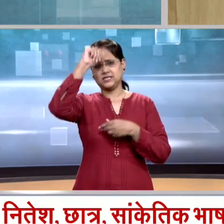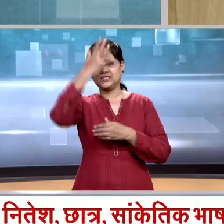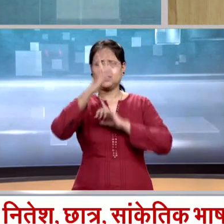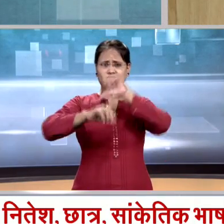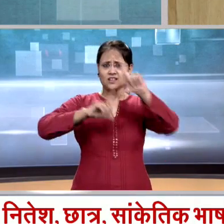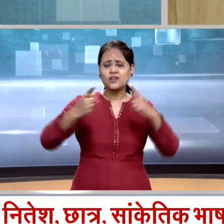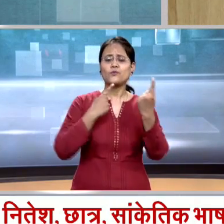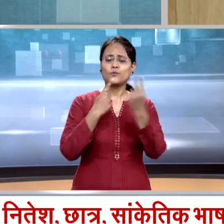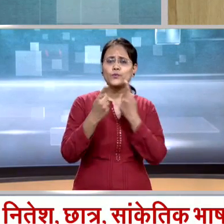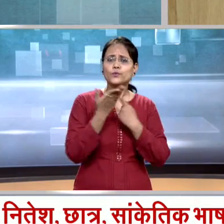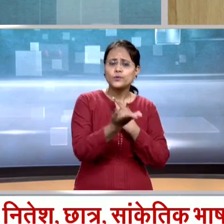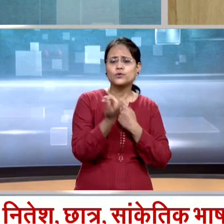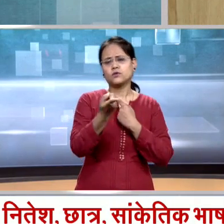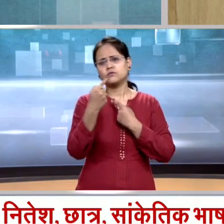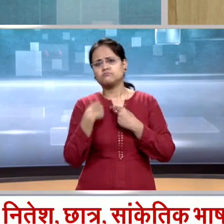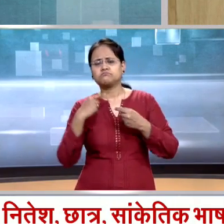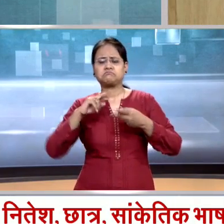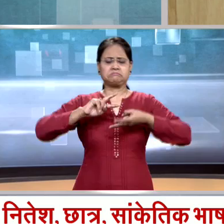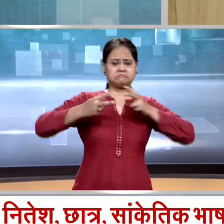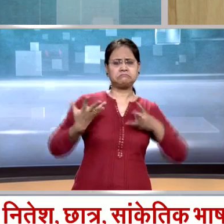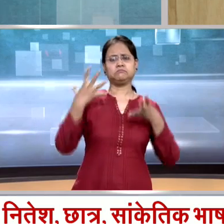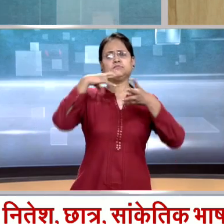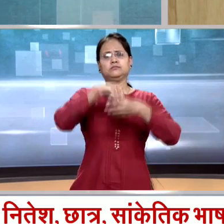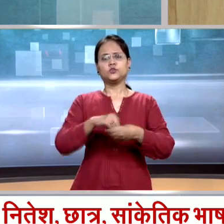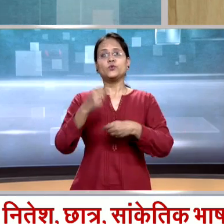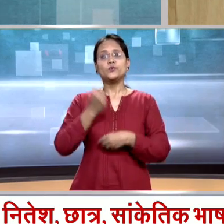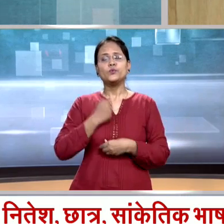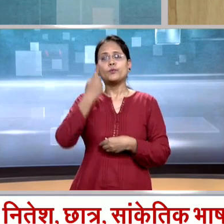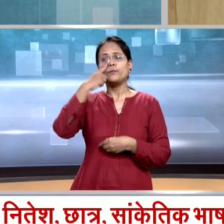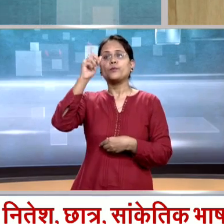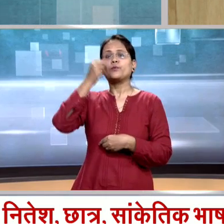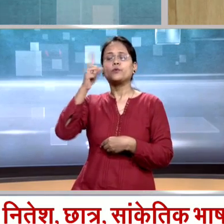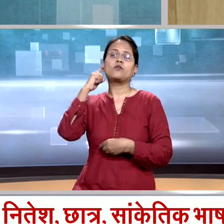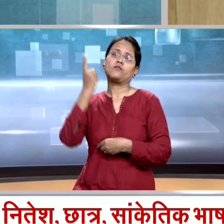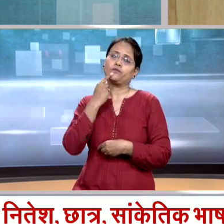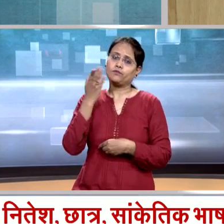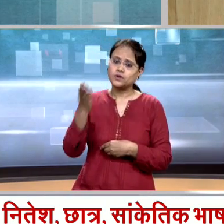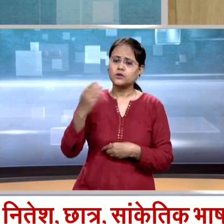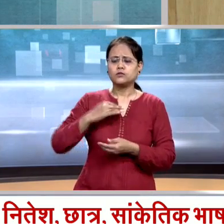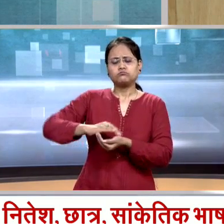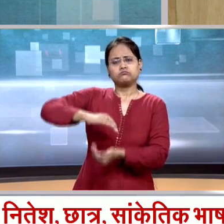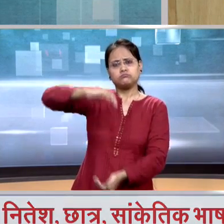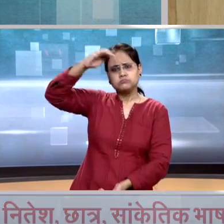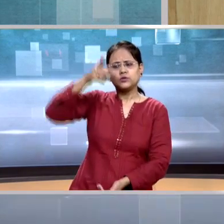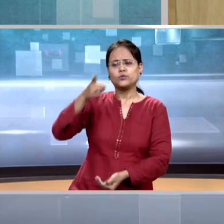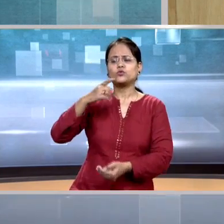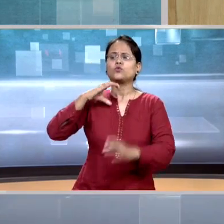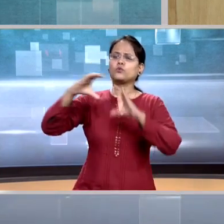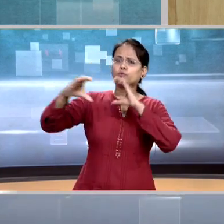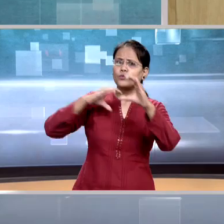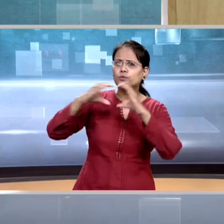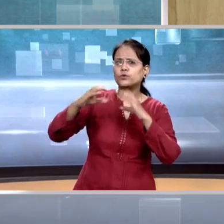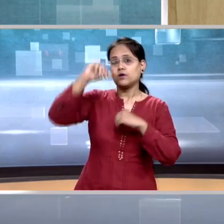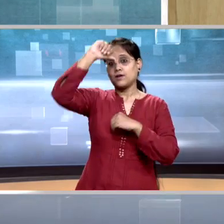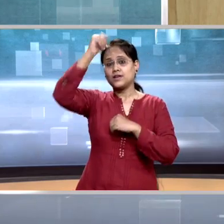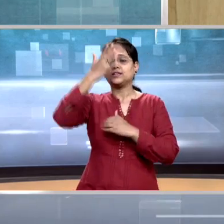सांकेतिक भाषा की, तो ये मेरे डीएनए में ही थी, क्योंकि मेरे जो पेरेंट्स हैं वो भी डेफ एंड म्यूट हैं, और बचपन से ही मैंने जो उनसे बात की है वो